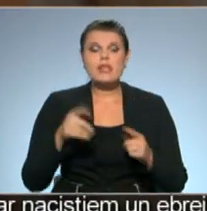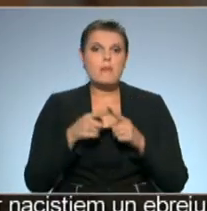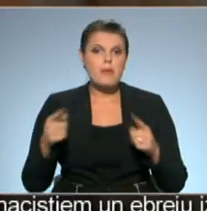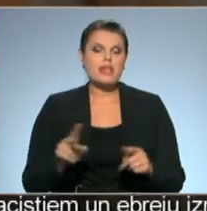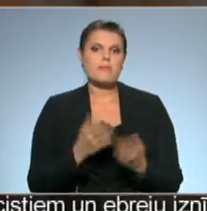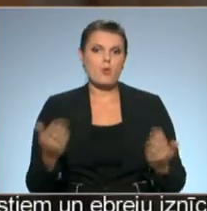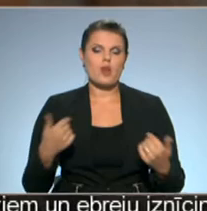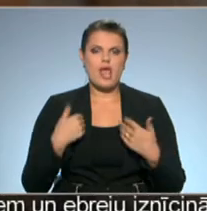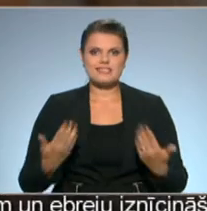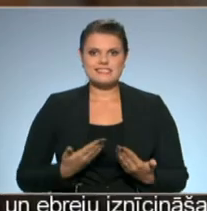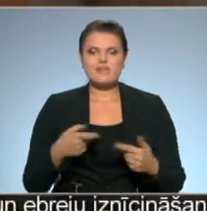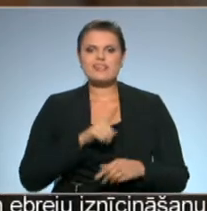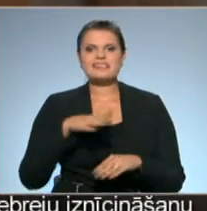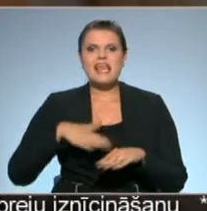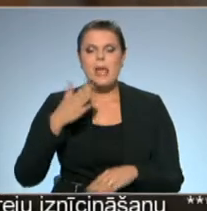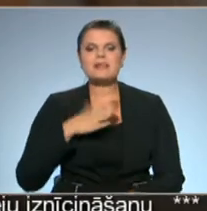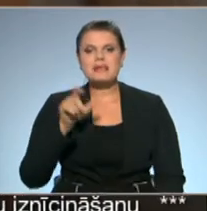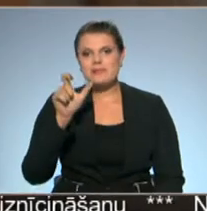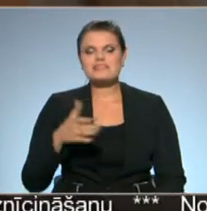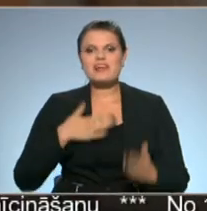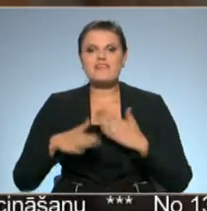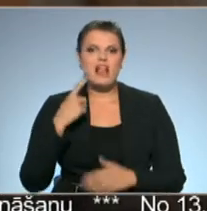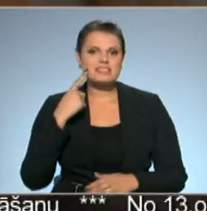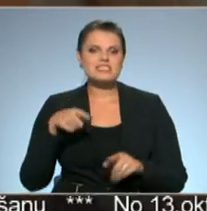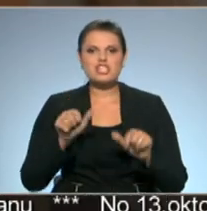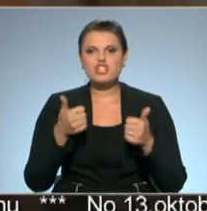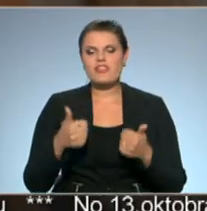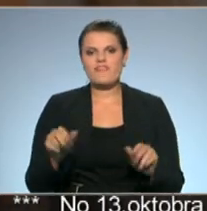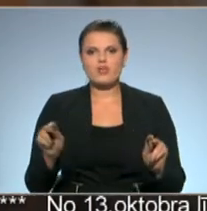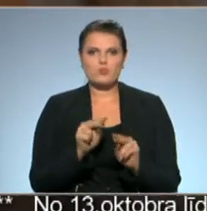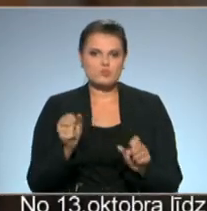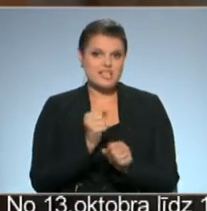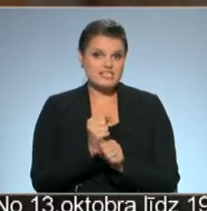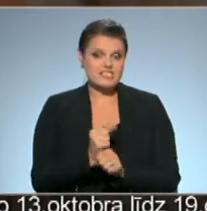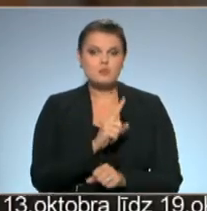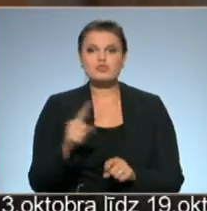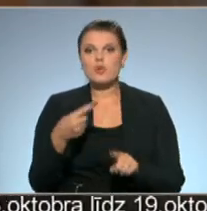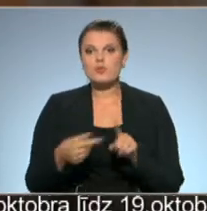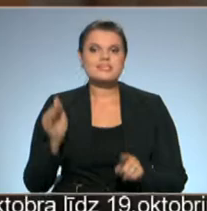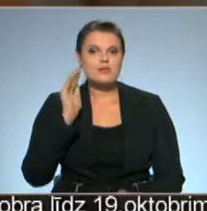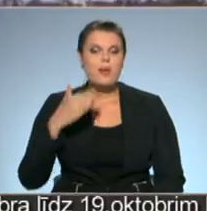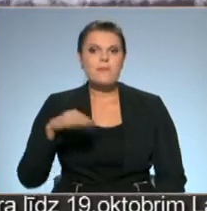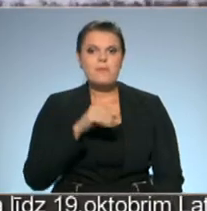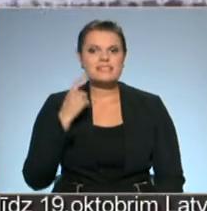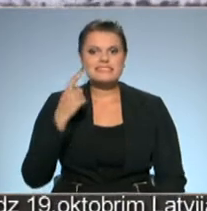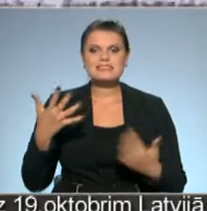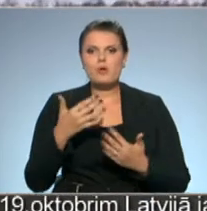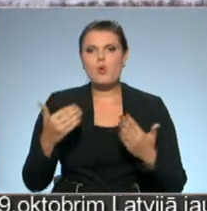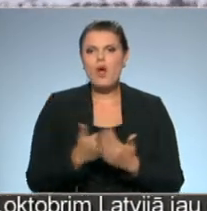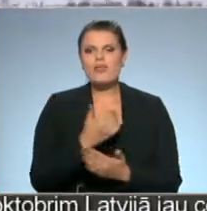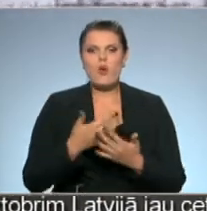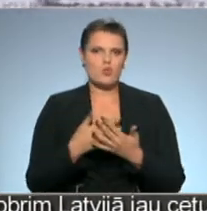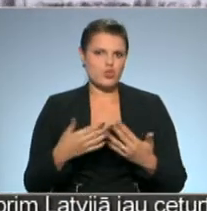dzīvoju. Es domāju, tas ir iemesls, kāpēc cilvēki vēlas dzirdēt šādu veidu skaņdarbus. Katru reizi klausoties, mēs izdzirdam kaut ko jaunu un